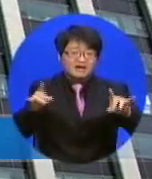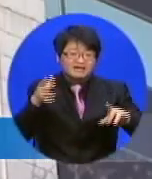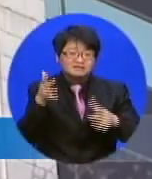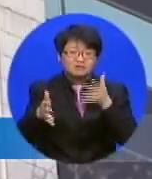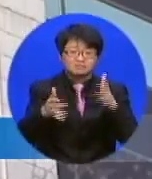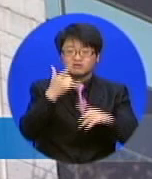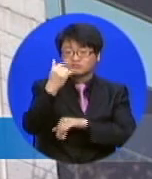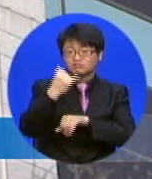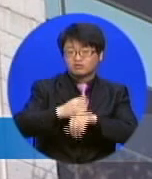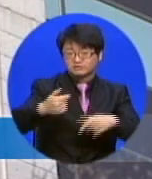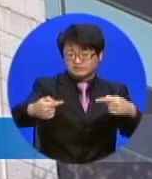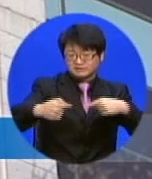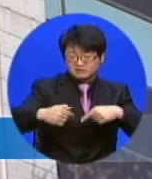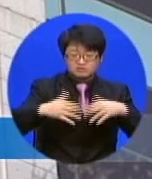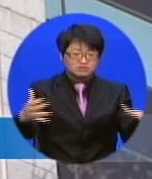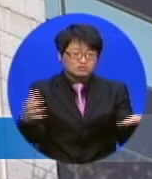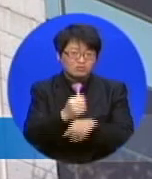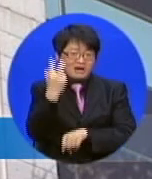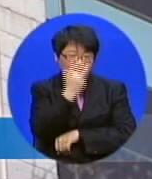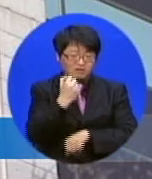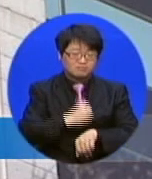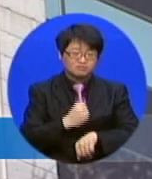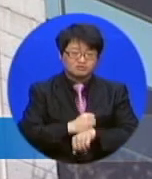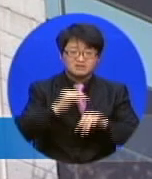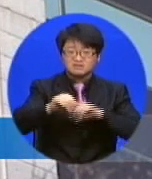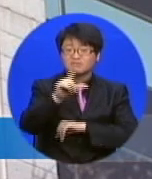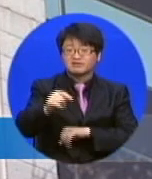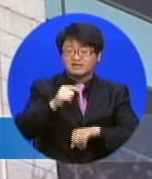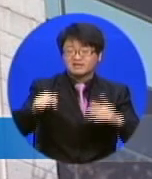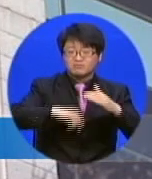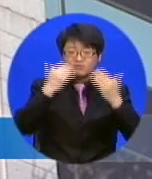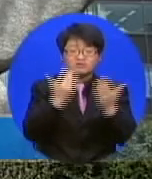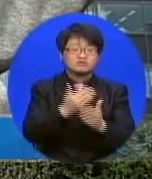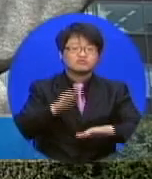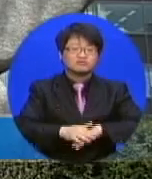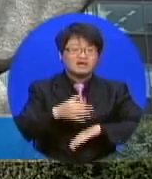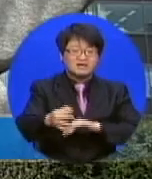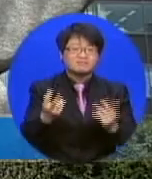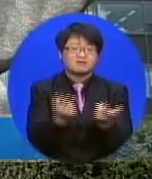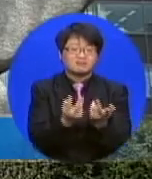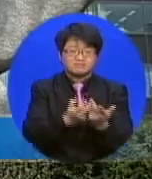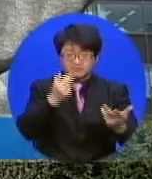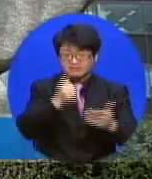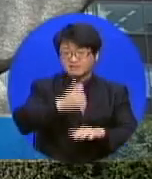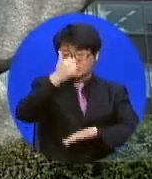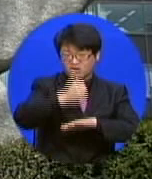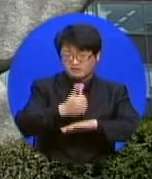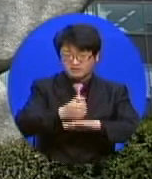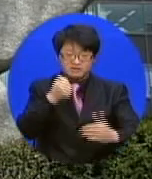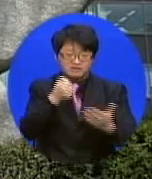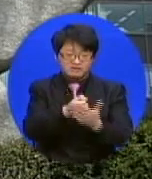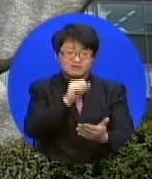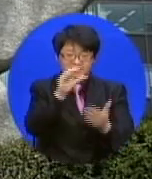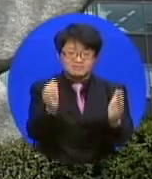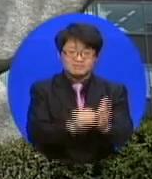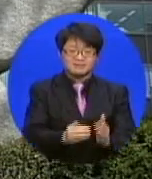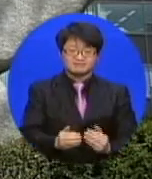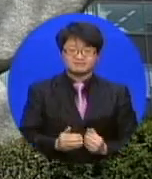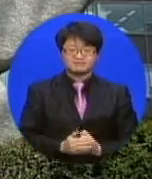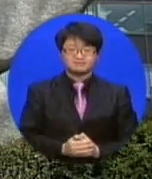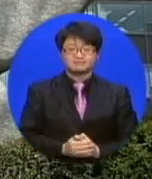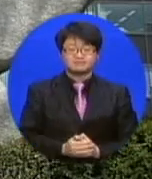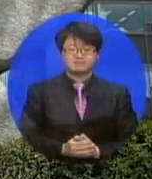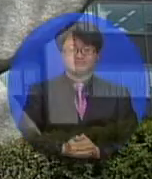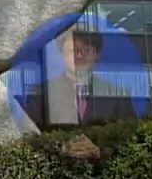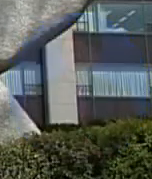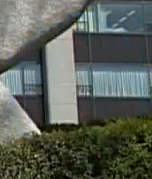전문가, 부모들의 의견을 종합적으로 검토해 이달 안에 양육수당 지급 방식에 대한 결과를 내놓을 전망입니다. 복지TV